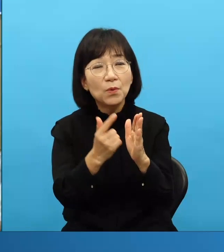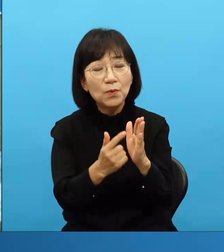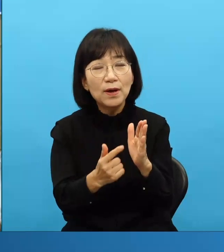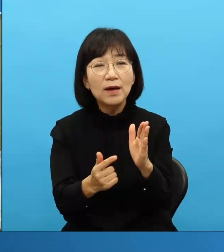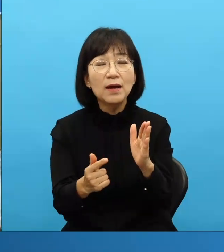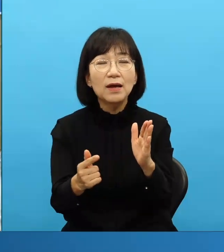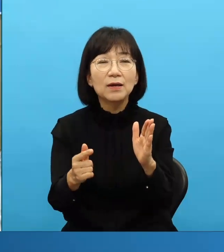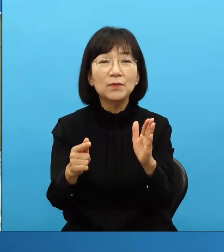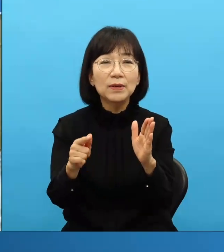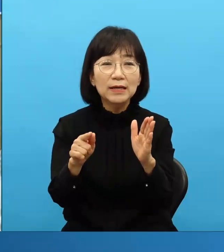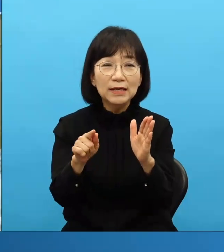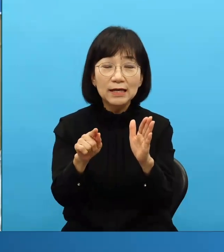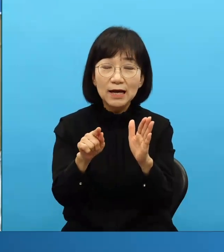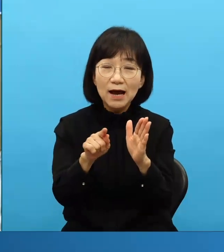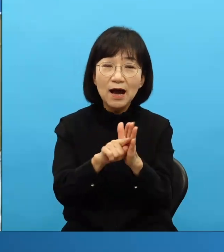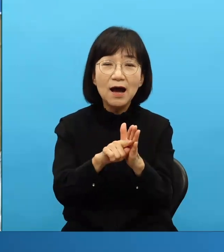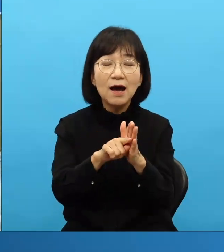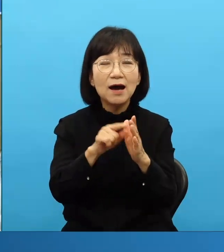교회